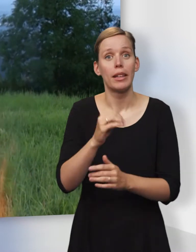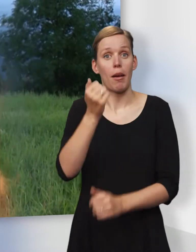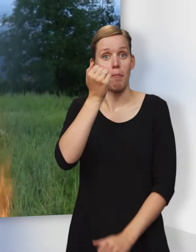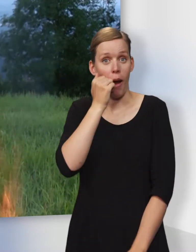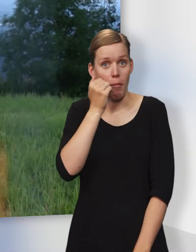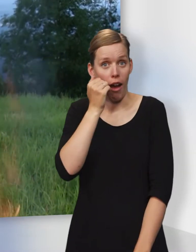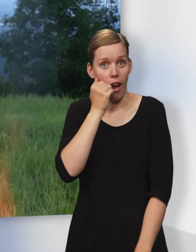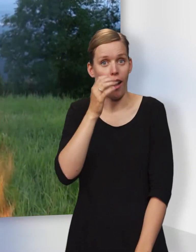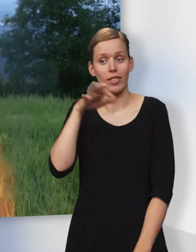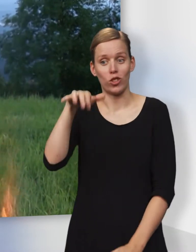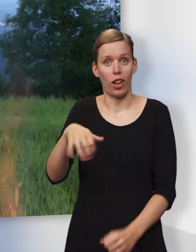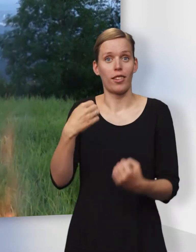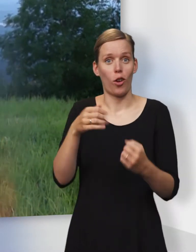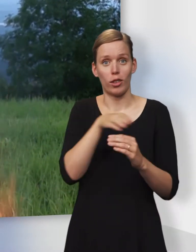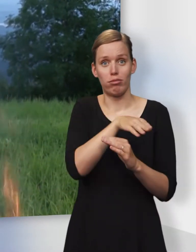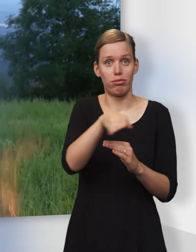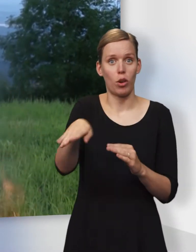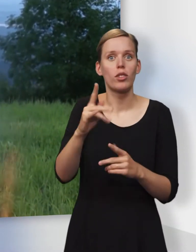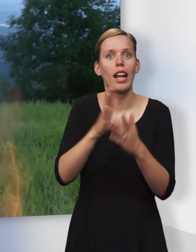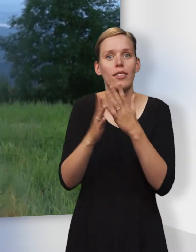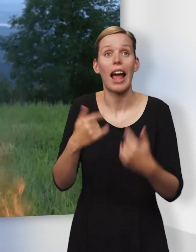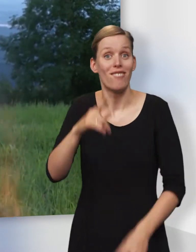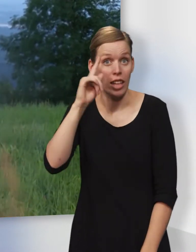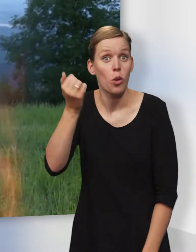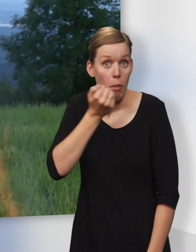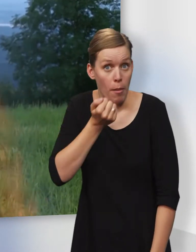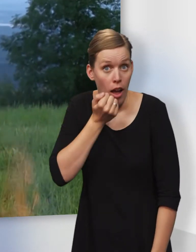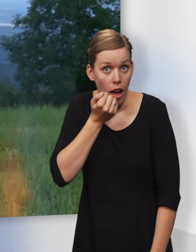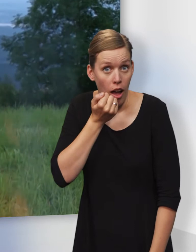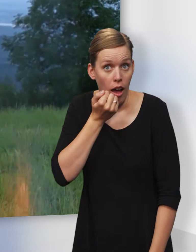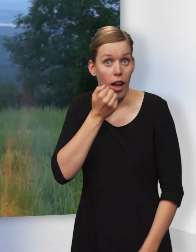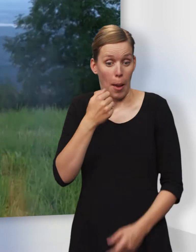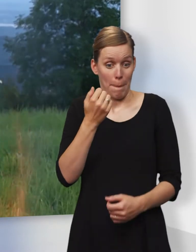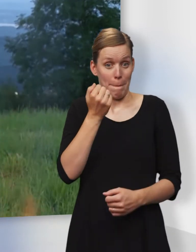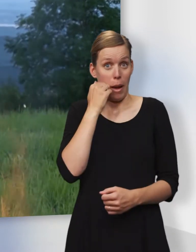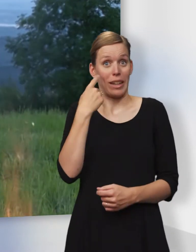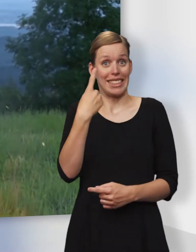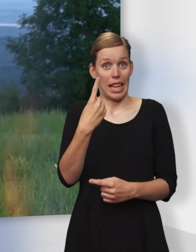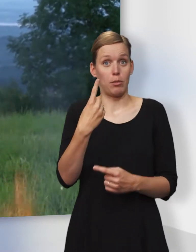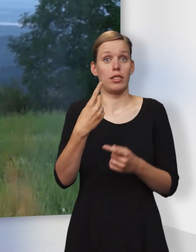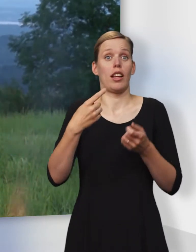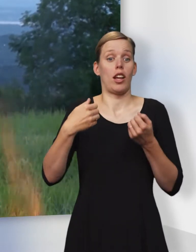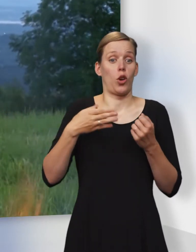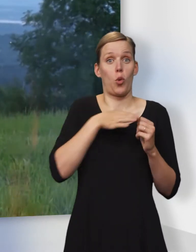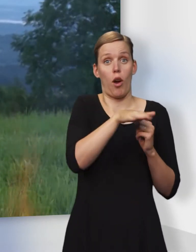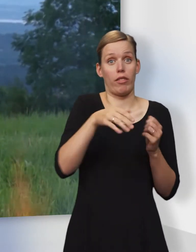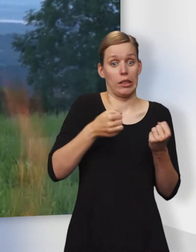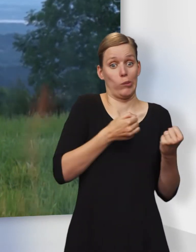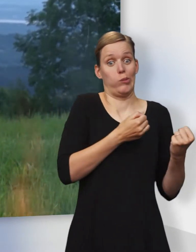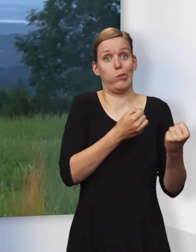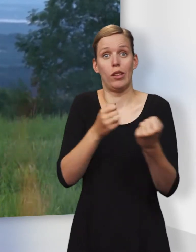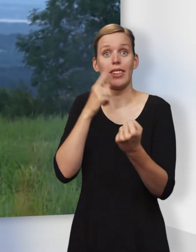in die Stadt gefahren ist. Und dann erzählt sie, weißt du, Papa, immer wenn die Mama in eine scharfe Kurve fährt, dann macht sie die Augen